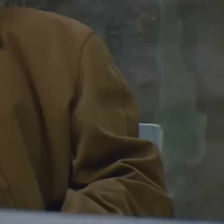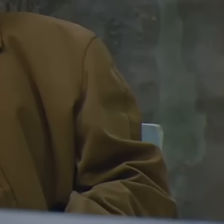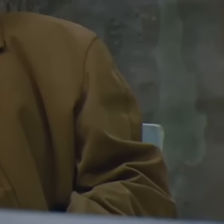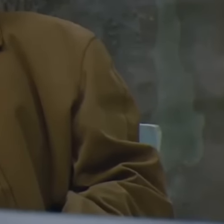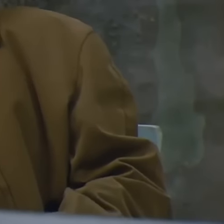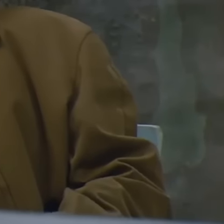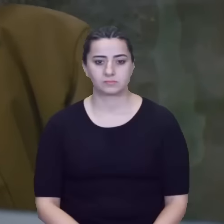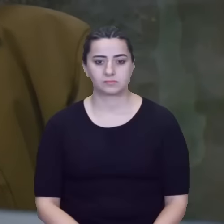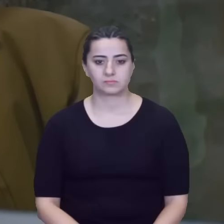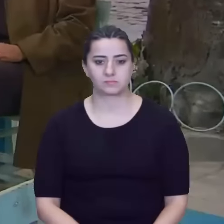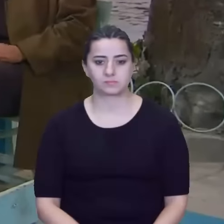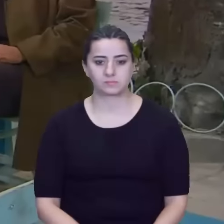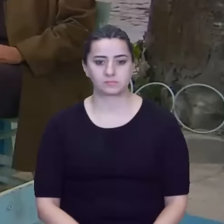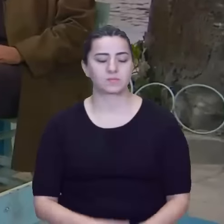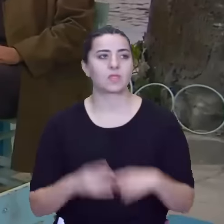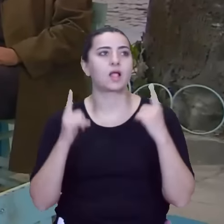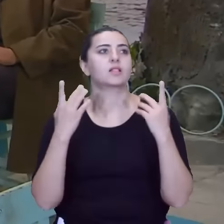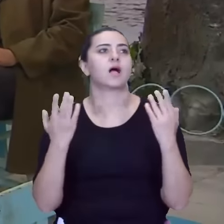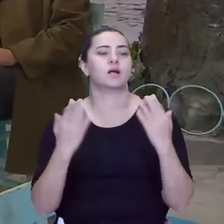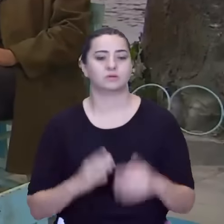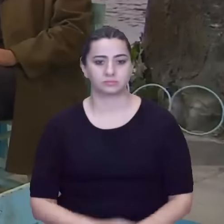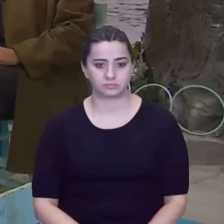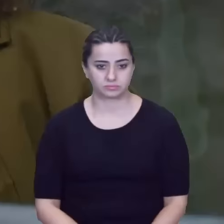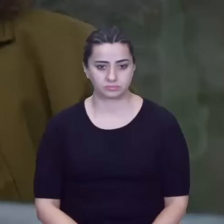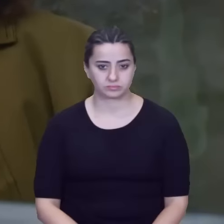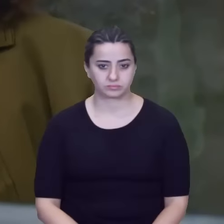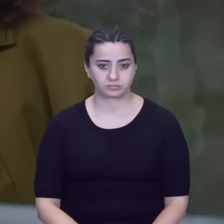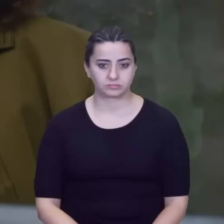Allah'ım yarabbim, Allah'ım.